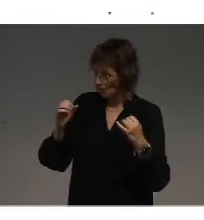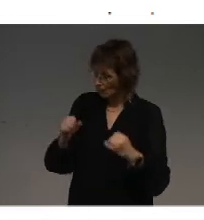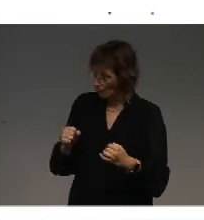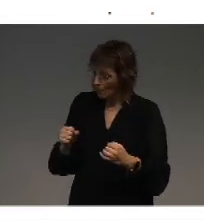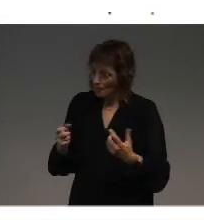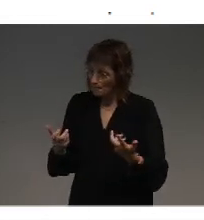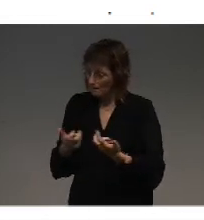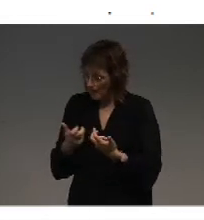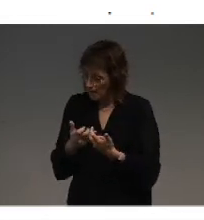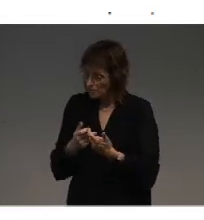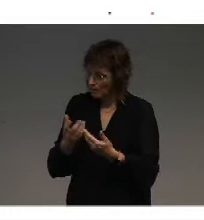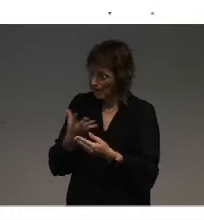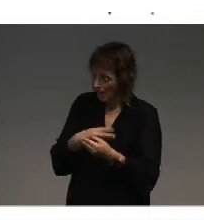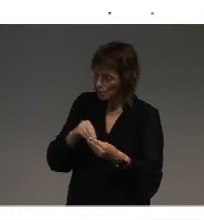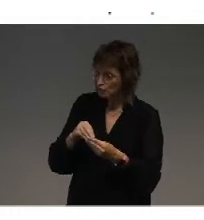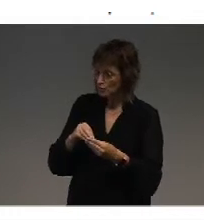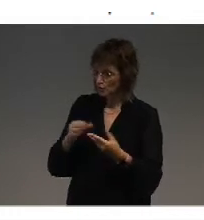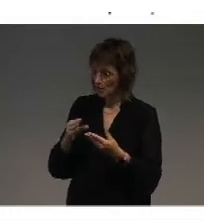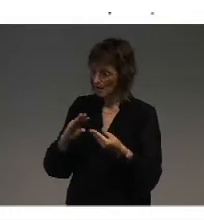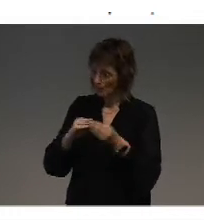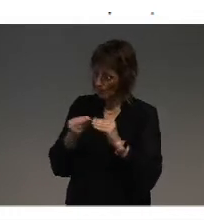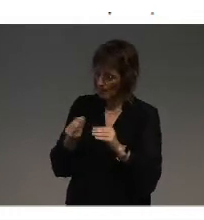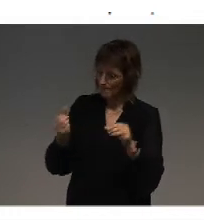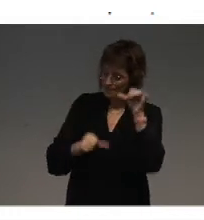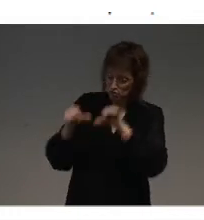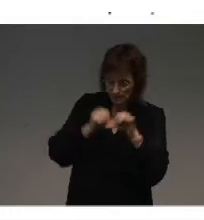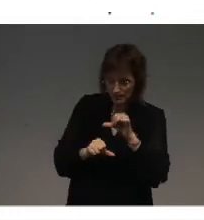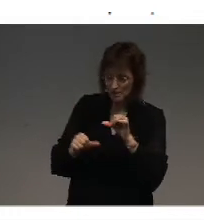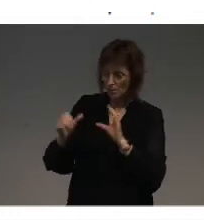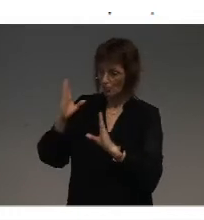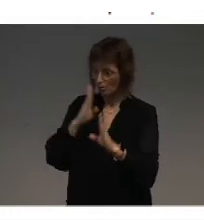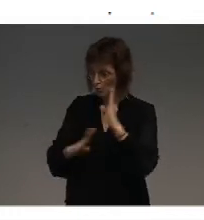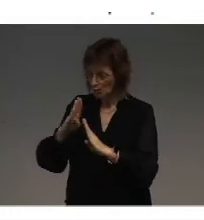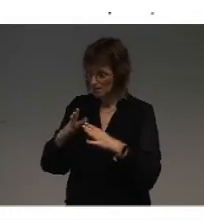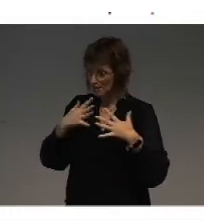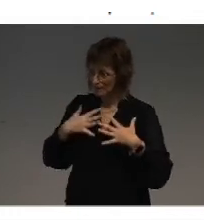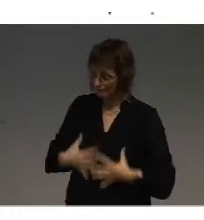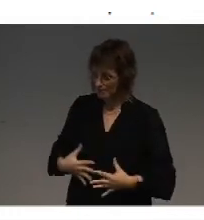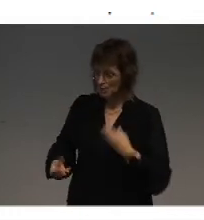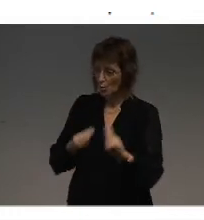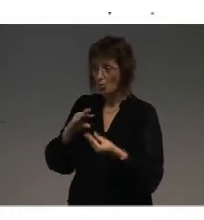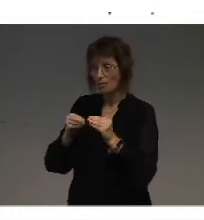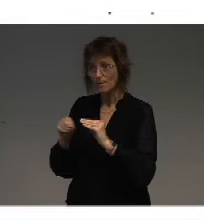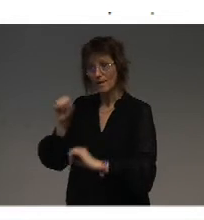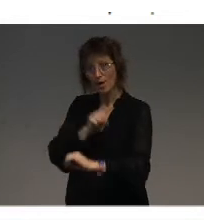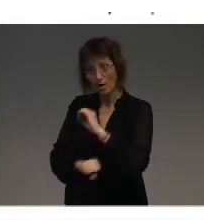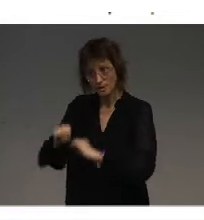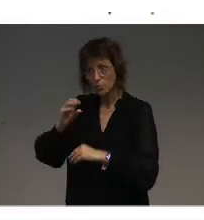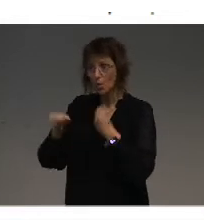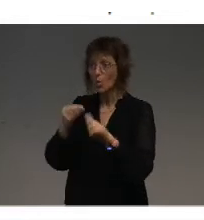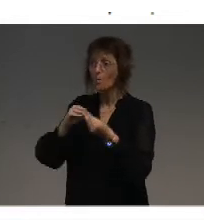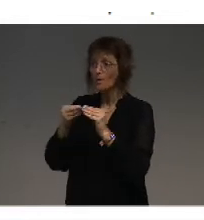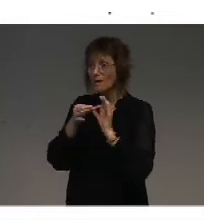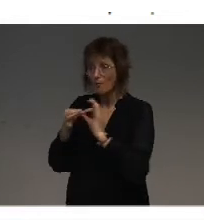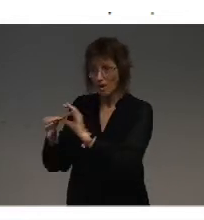nombre de contraintes multiples qui sont à la fois des risques chimiques, biologiques, physiques, ou même les contraintes organisationnelles ou relationnelles. Et donc, tous ces